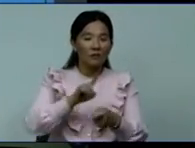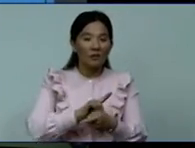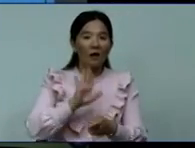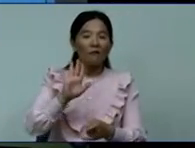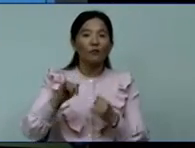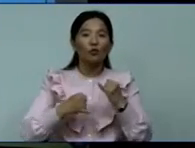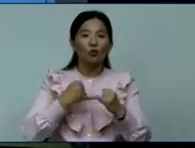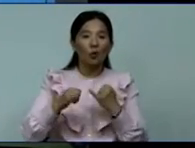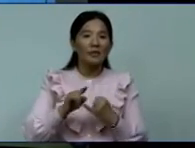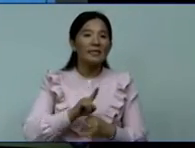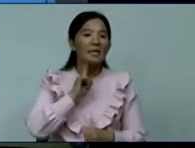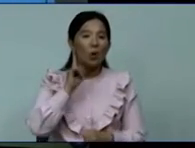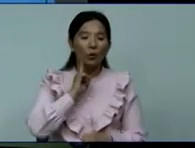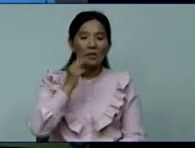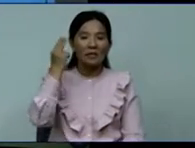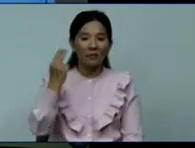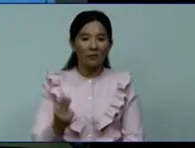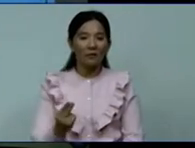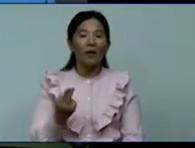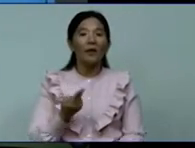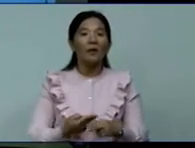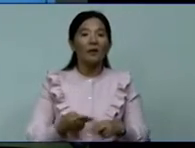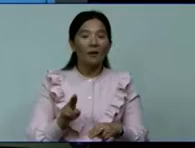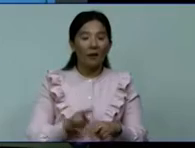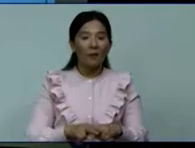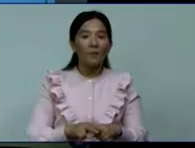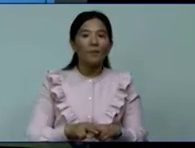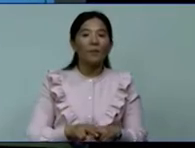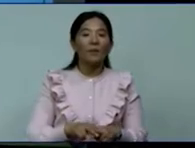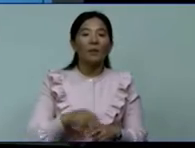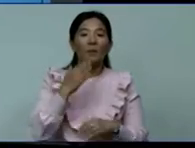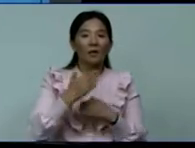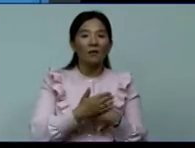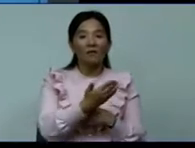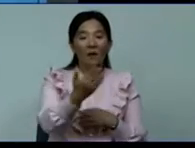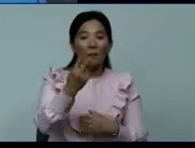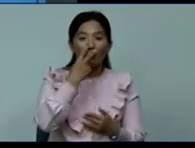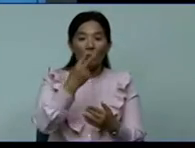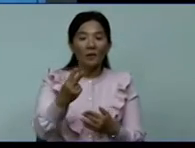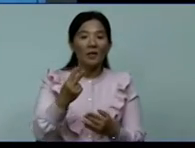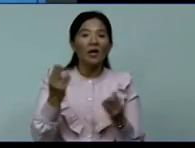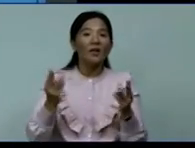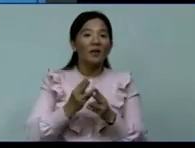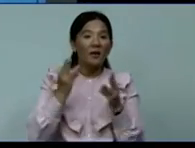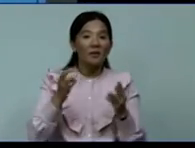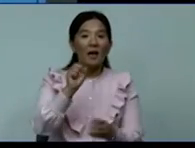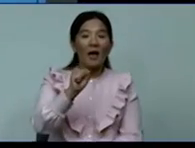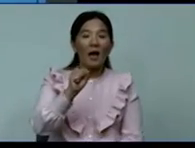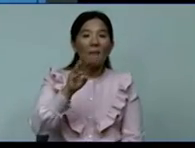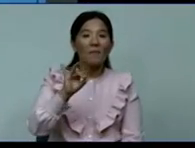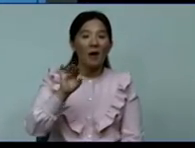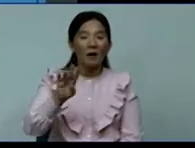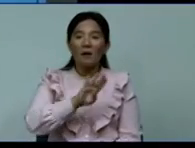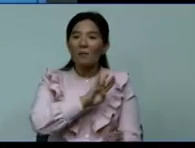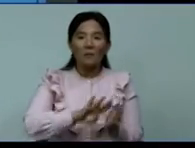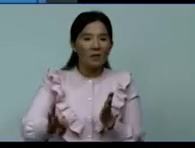в желто-зеленый цвет. Итак, перед вами представлена реакция горения аммиака без